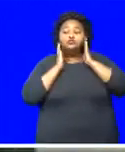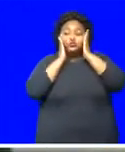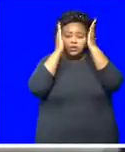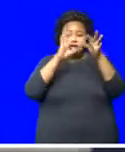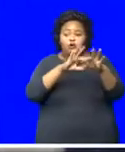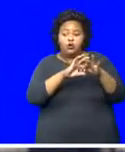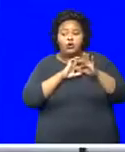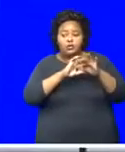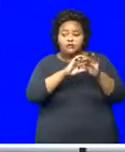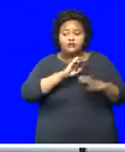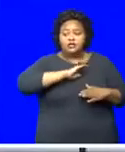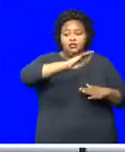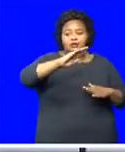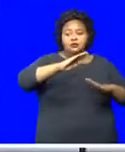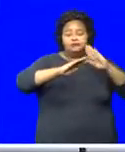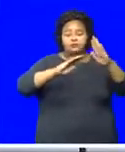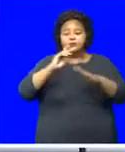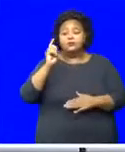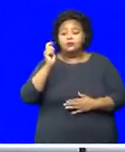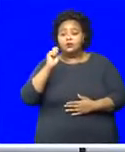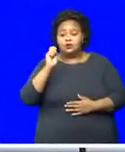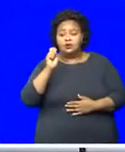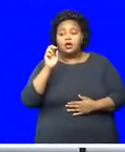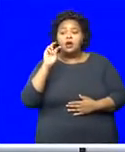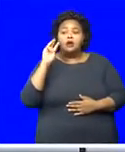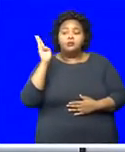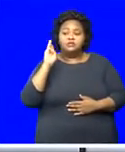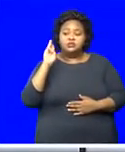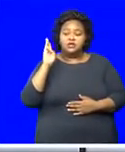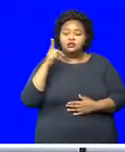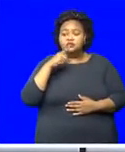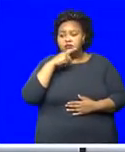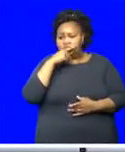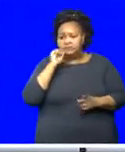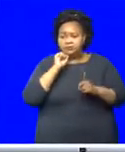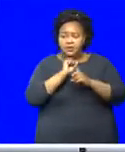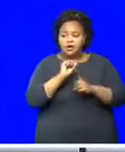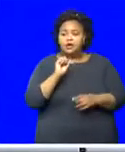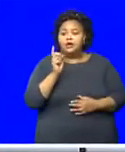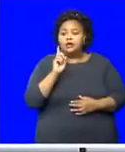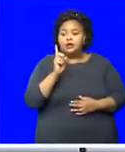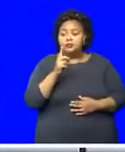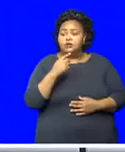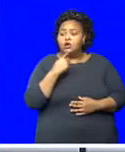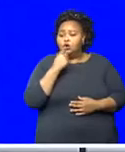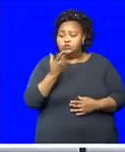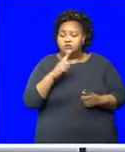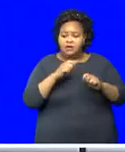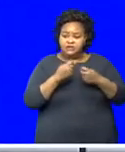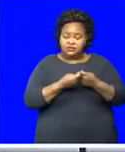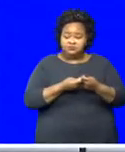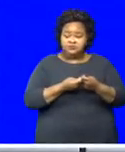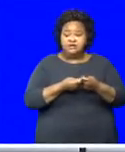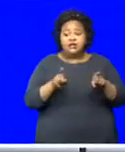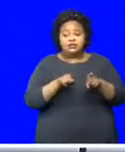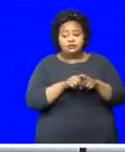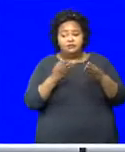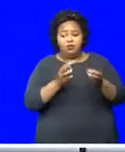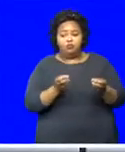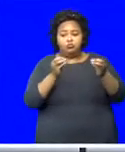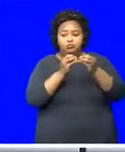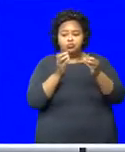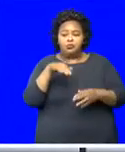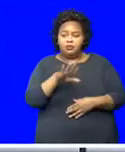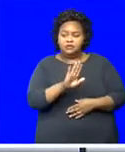imidlalo yangephandle. Ngaba nama teams lafana nalawa lokwendiwe next generation ngicabanga ukuthi